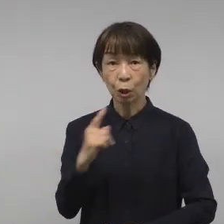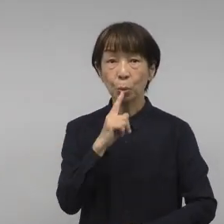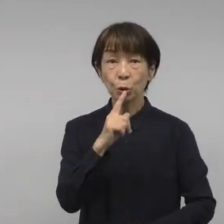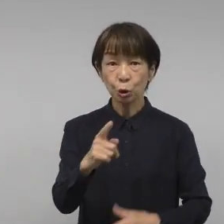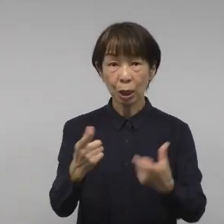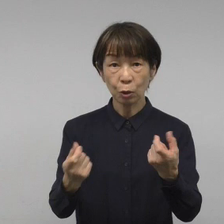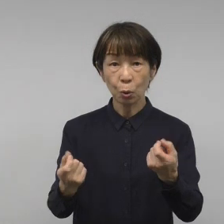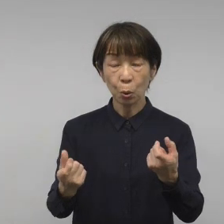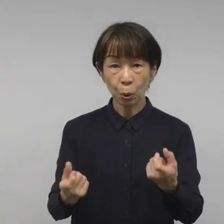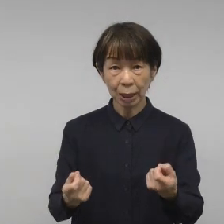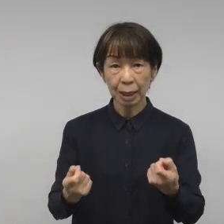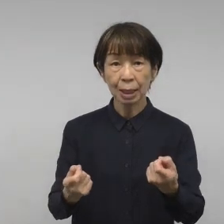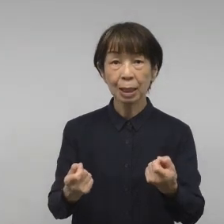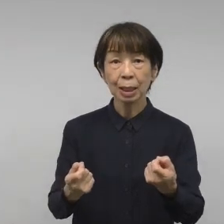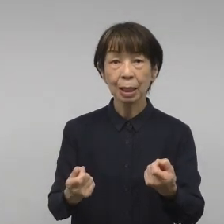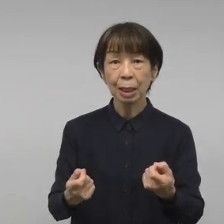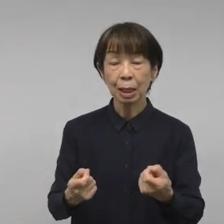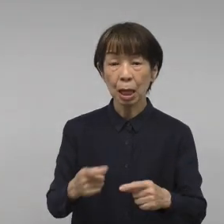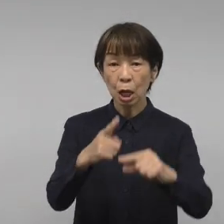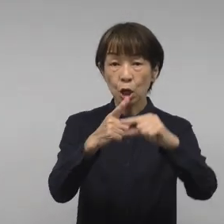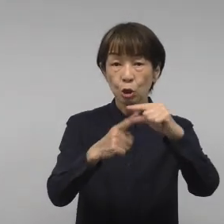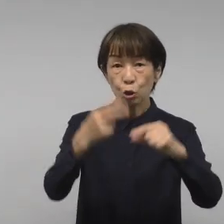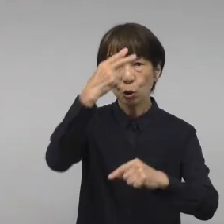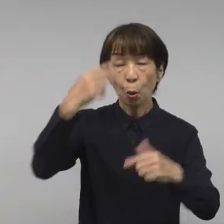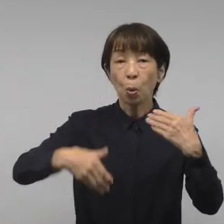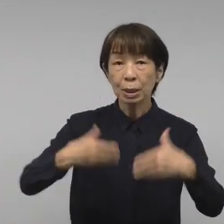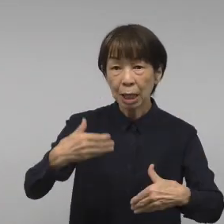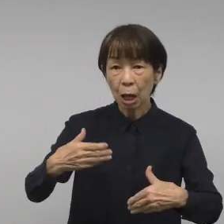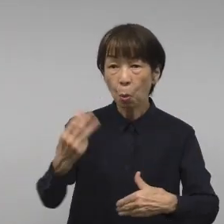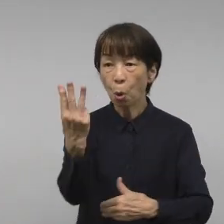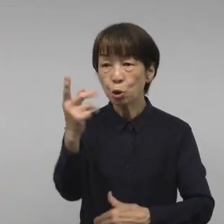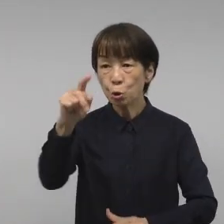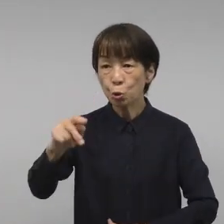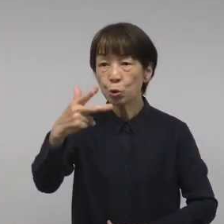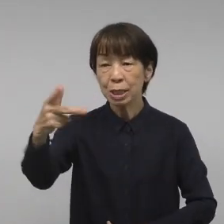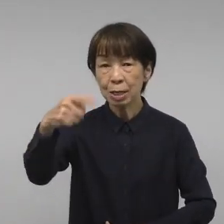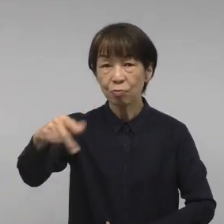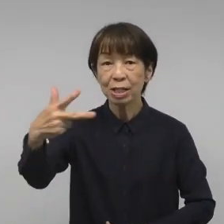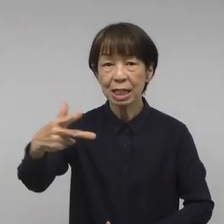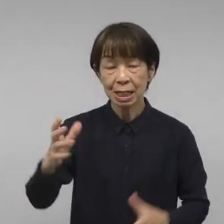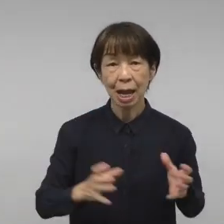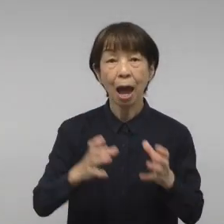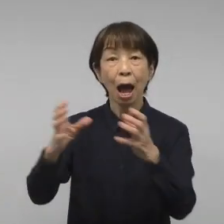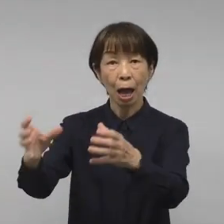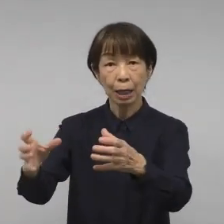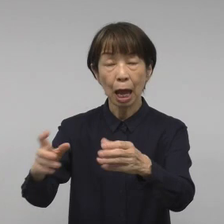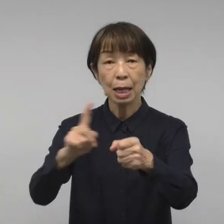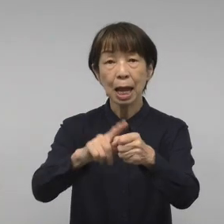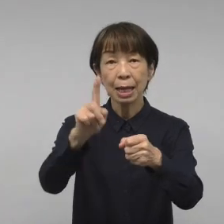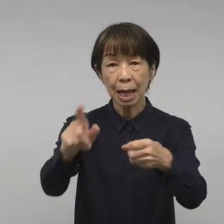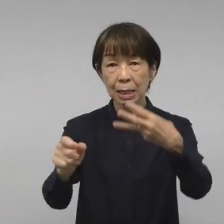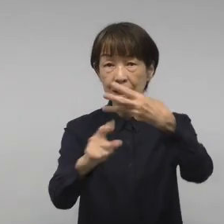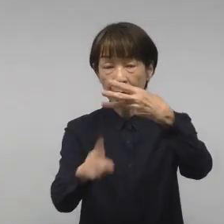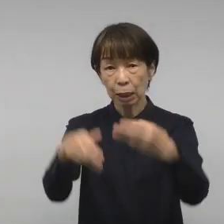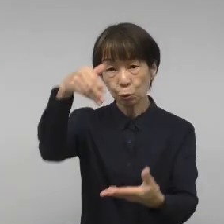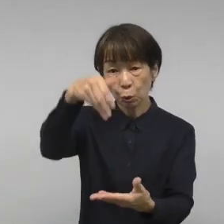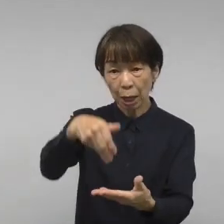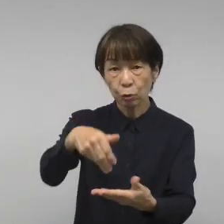ました通り、中高生を友人市に派遣いたします。それが来年の3月下